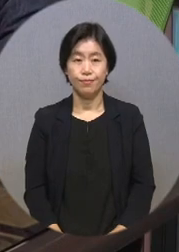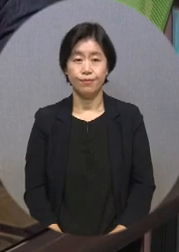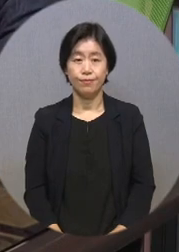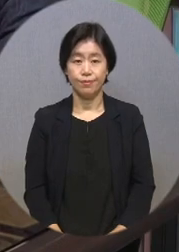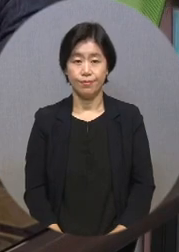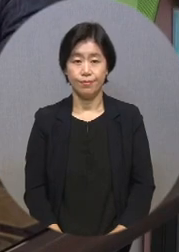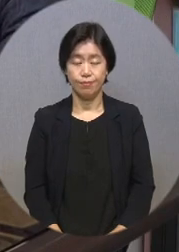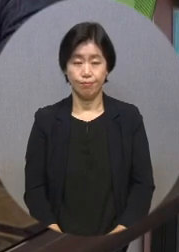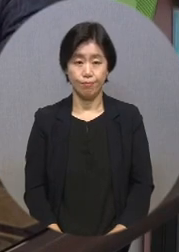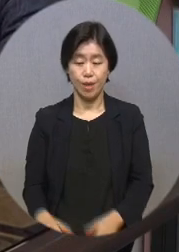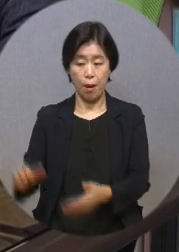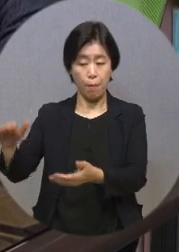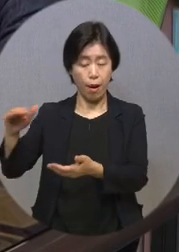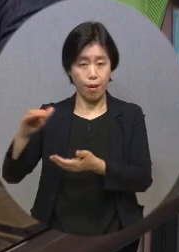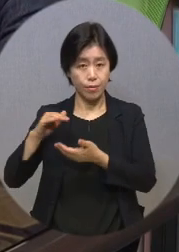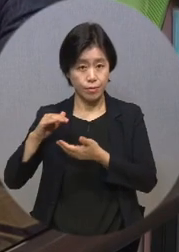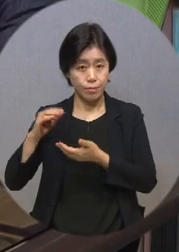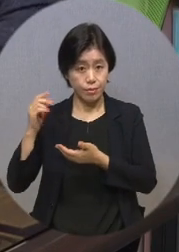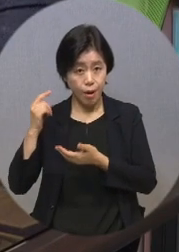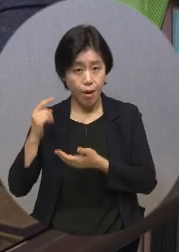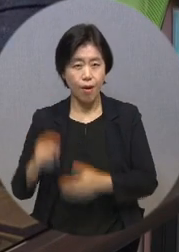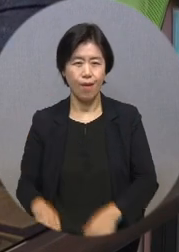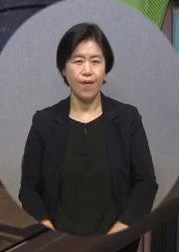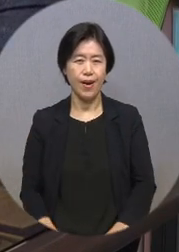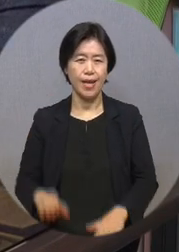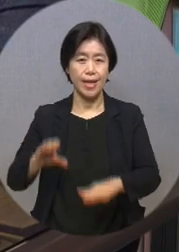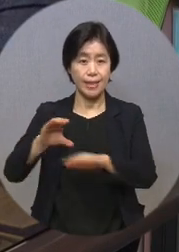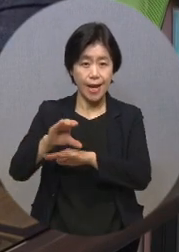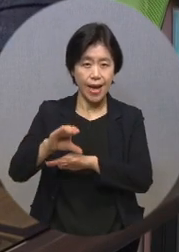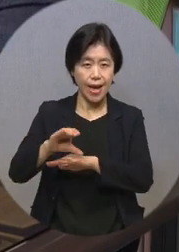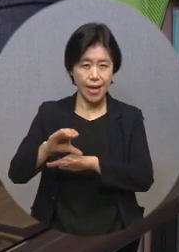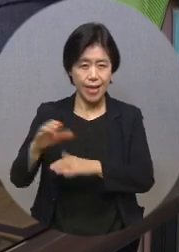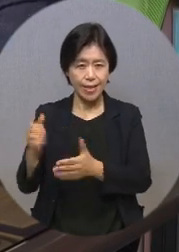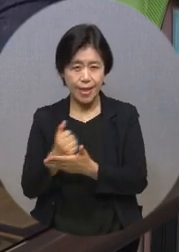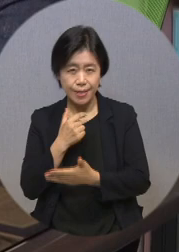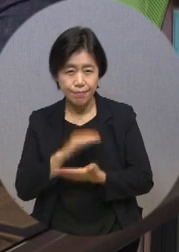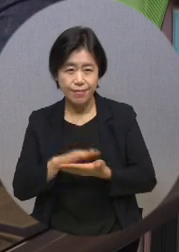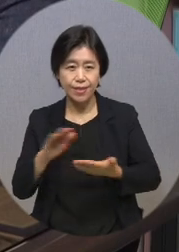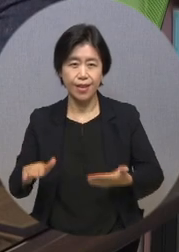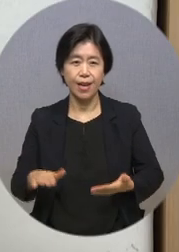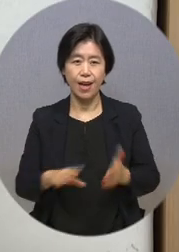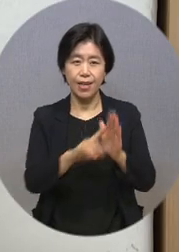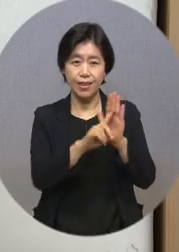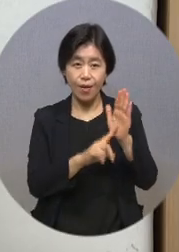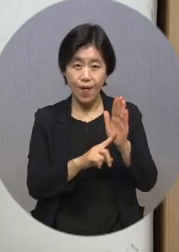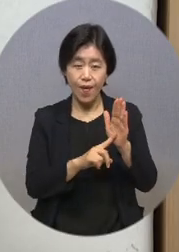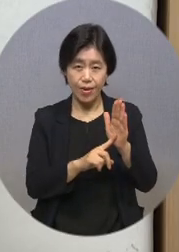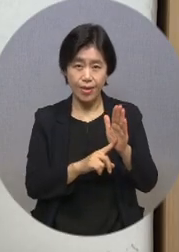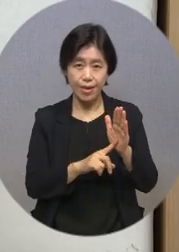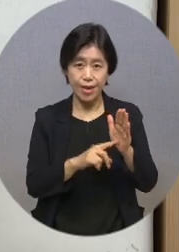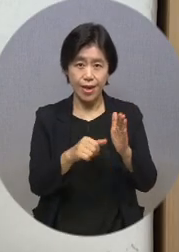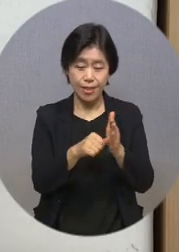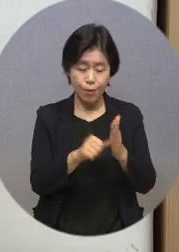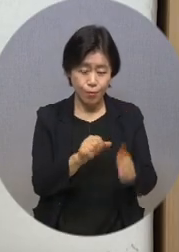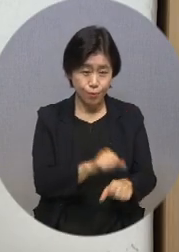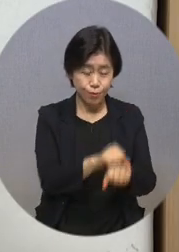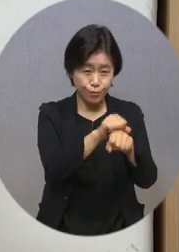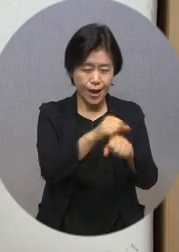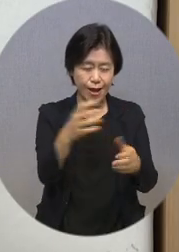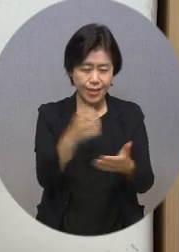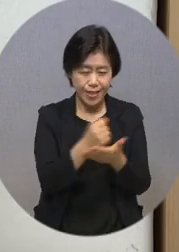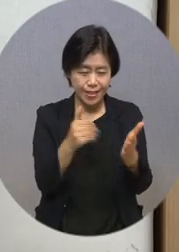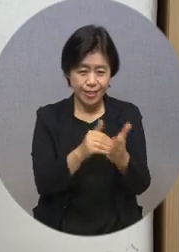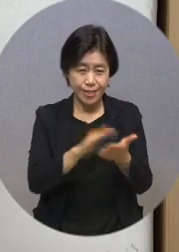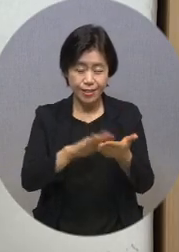말씀 듣다 보니까요, 차량을 확보했습니다. 저온 창고를 뭐 설치했습니다. 이런 결과물을 말씀하실 때 표정